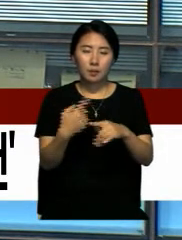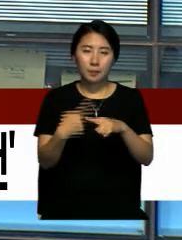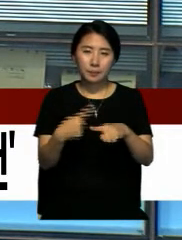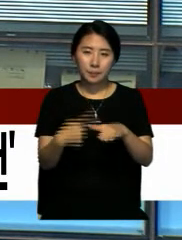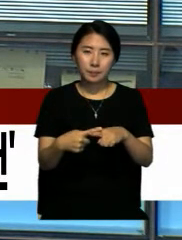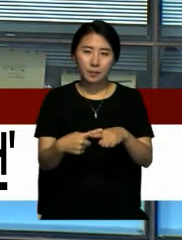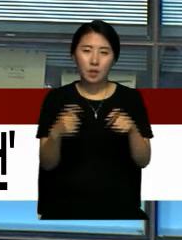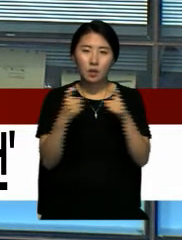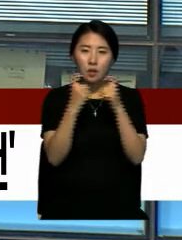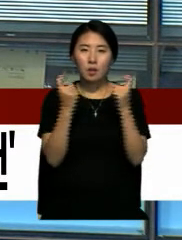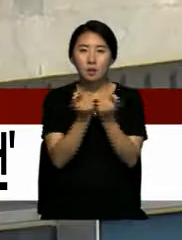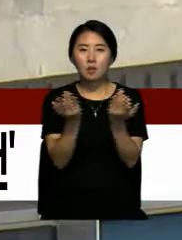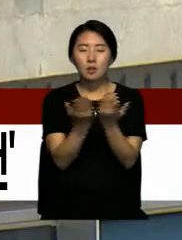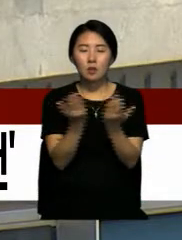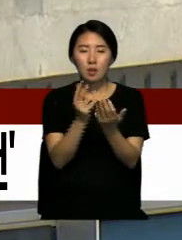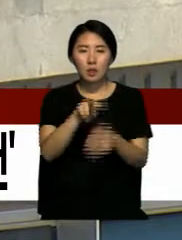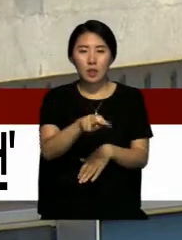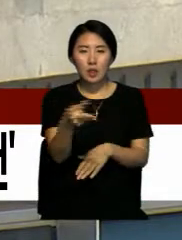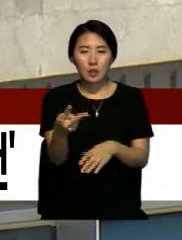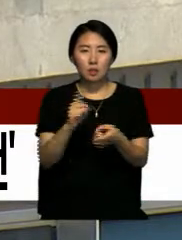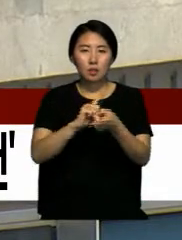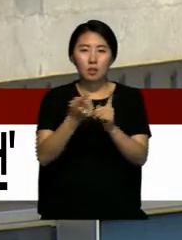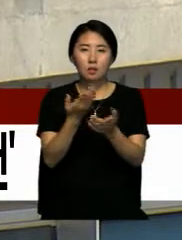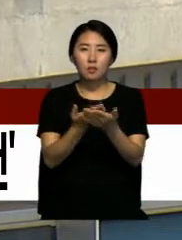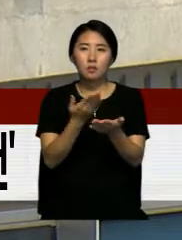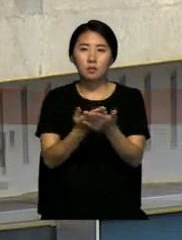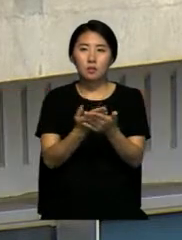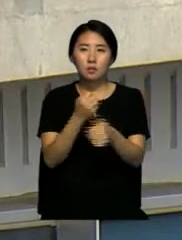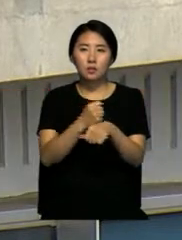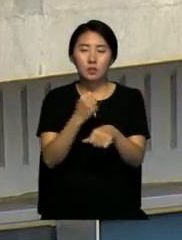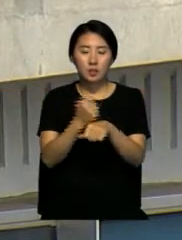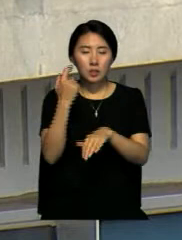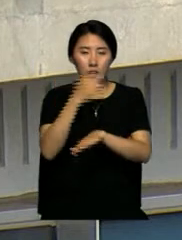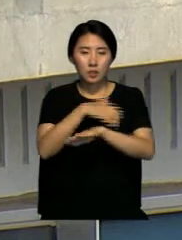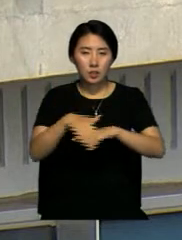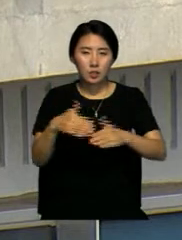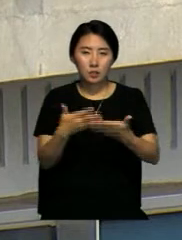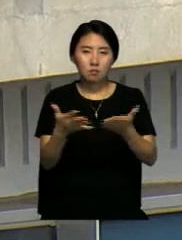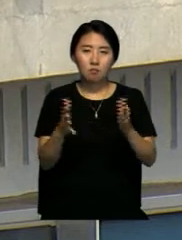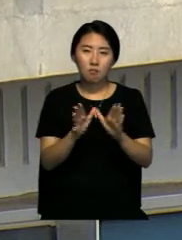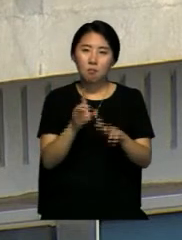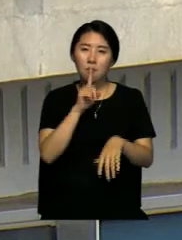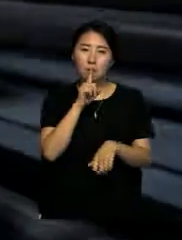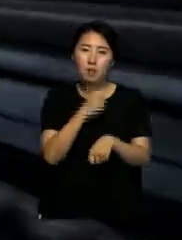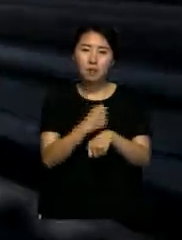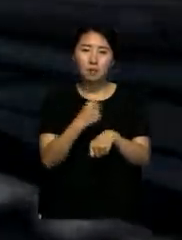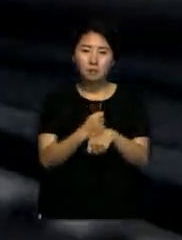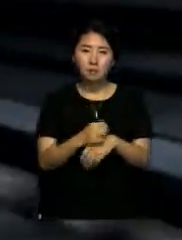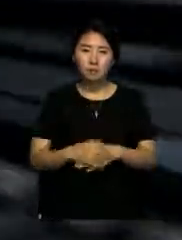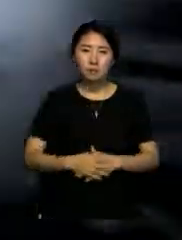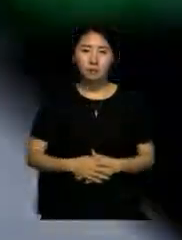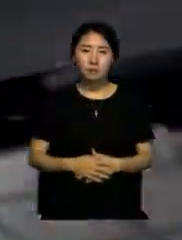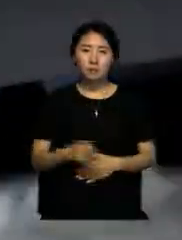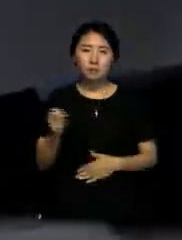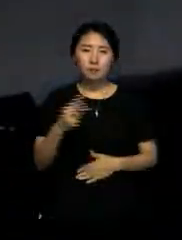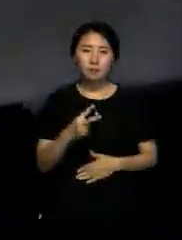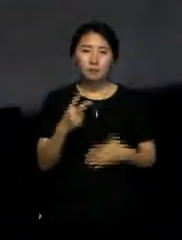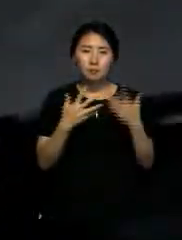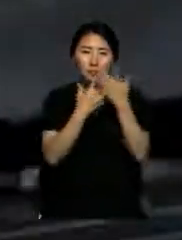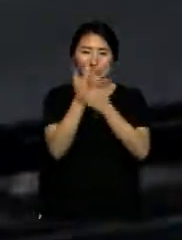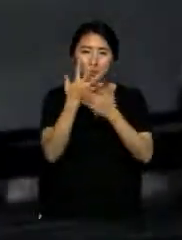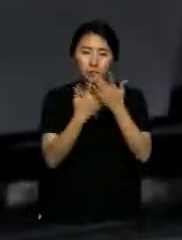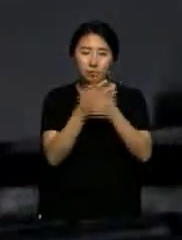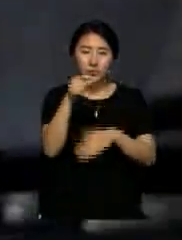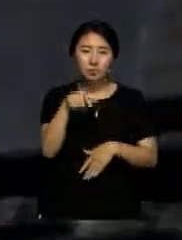조사를 민자 적격성 조사로 대체하도록 기재부를 설득할 수 있을지가 관건입니다. 또 한 번 암초를